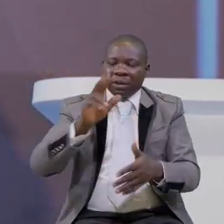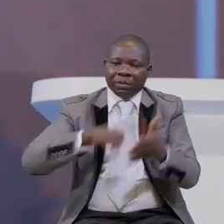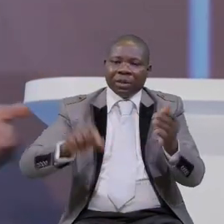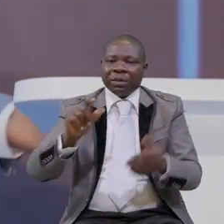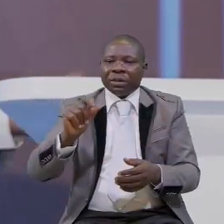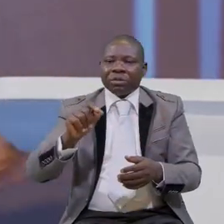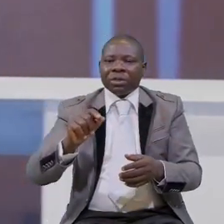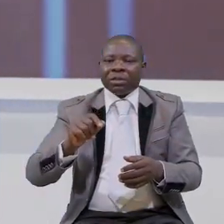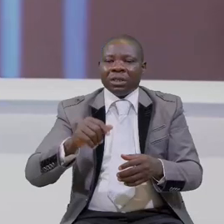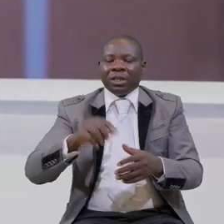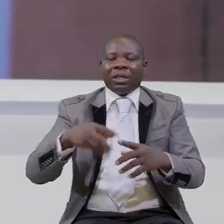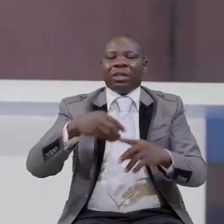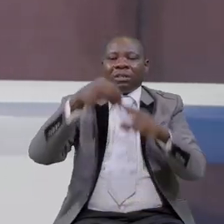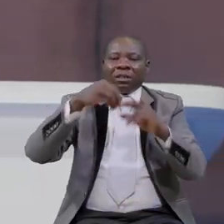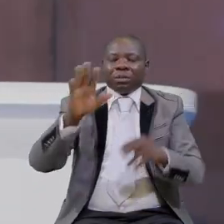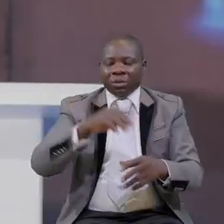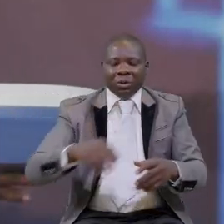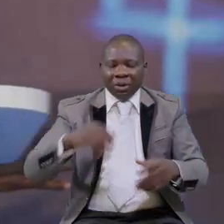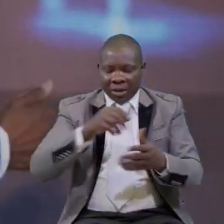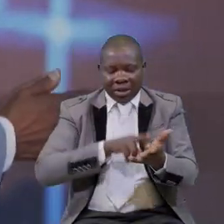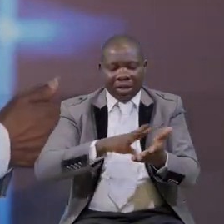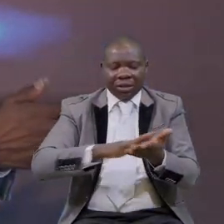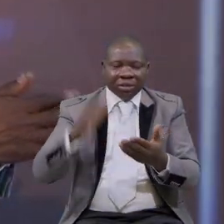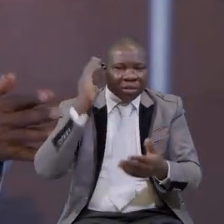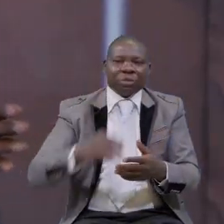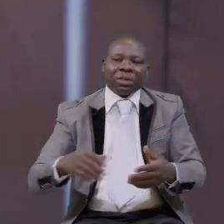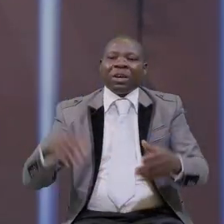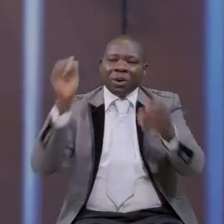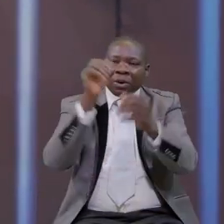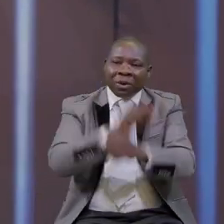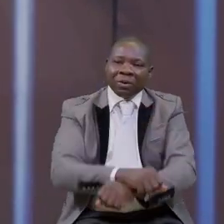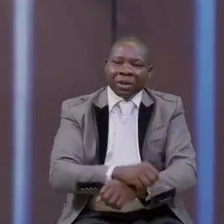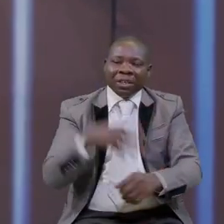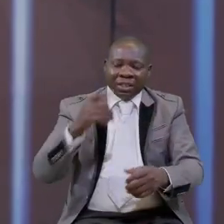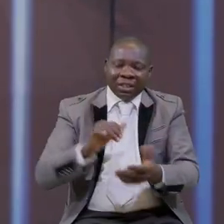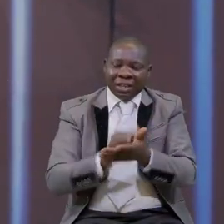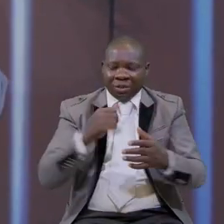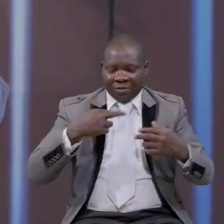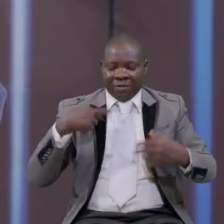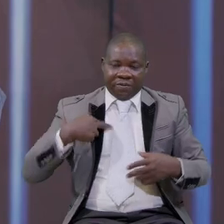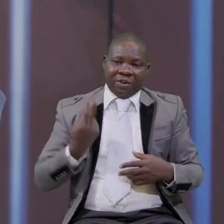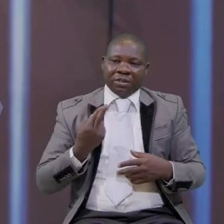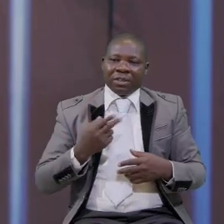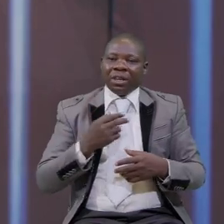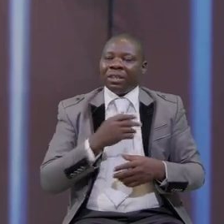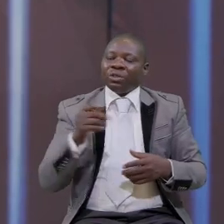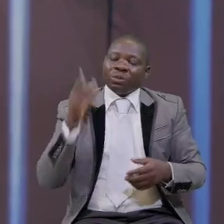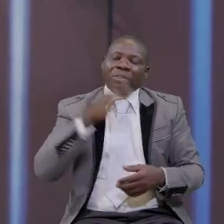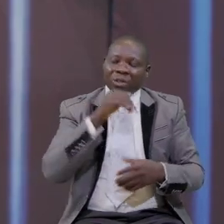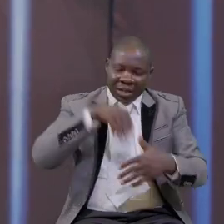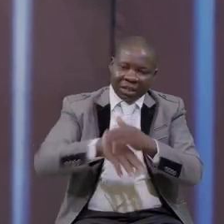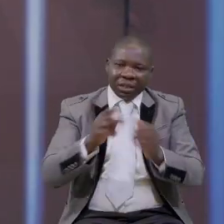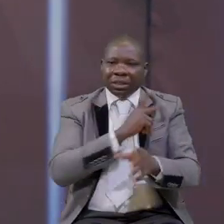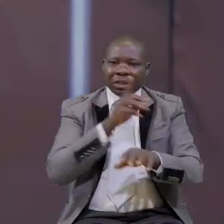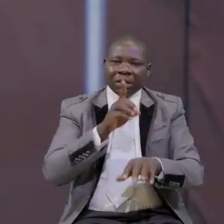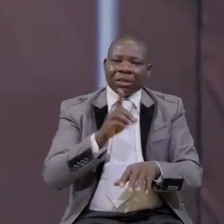des scribes et des pharisiens, vous n'entrerez point dans le royaume des cieux. Maintenant, parce